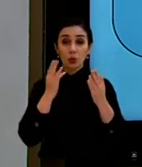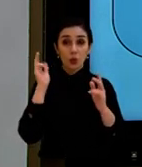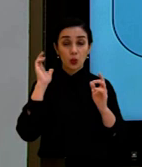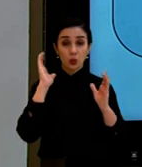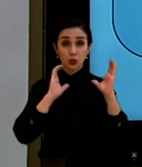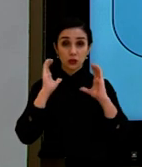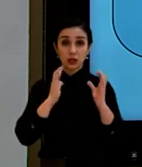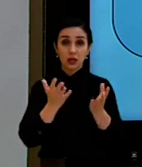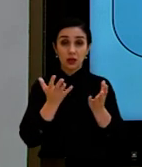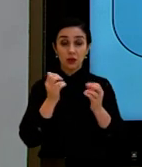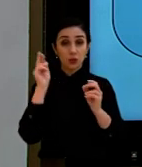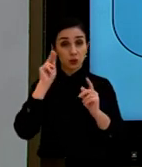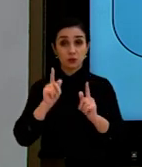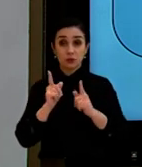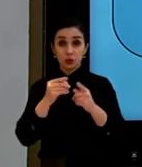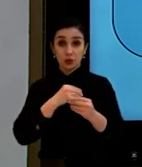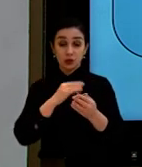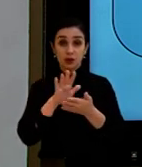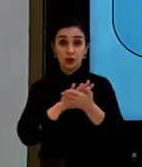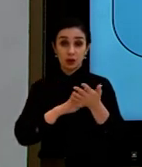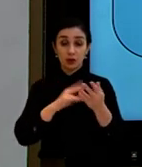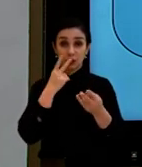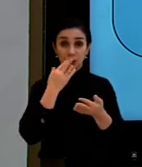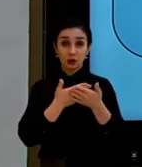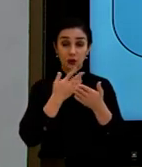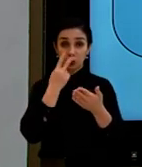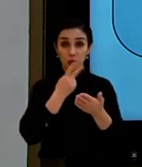qabul qilish haqidagi ariza namunasini ko'rib o'tgan edik.